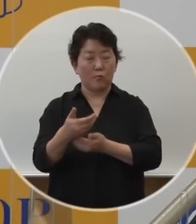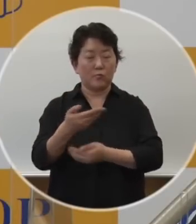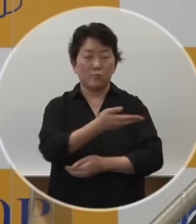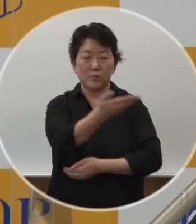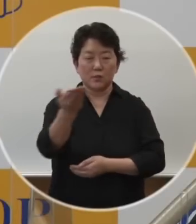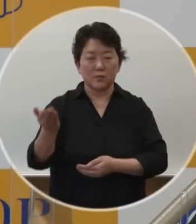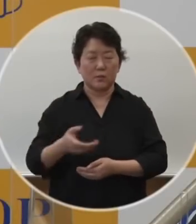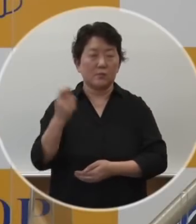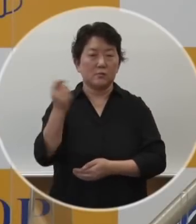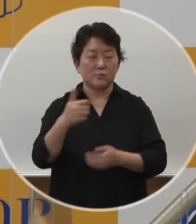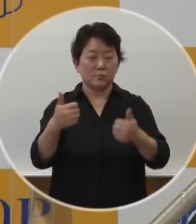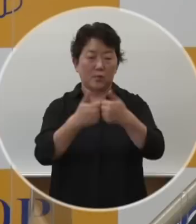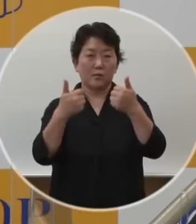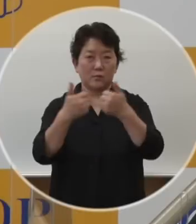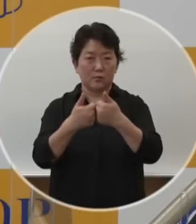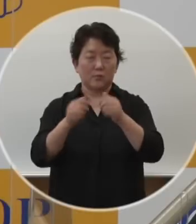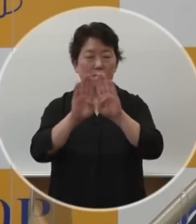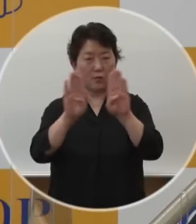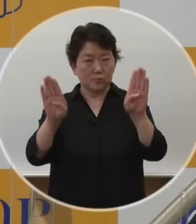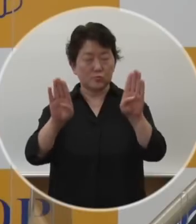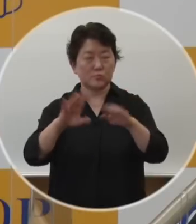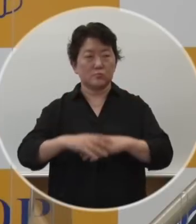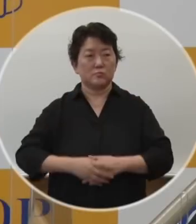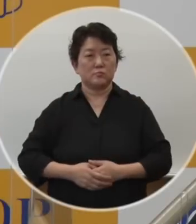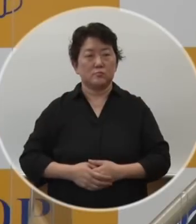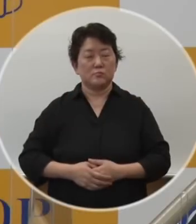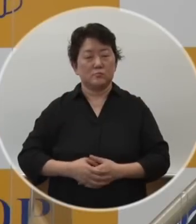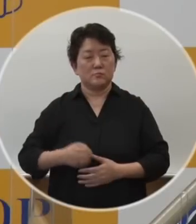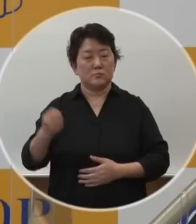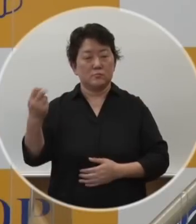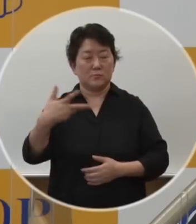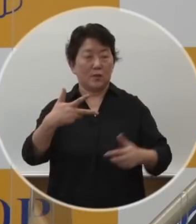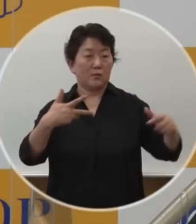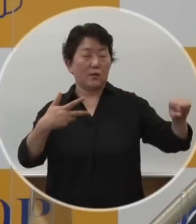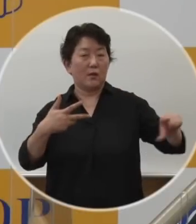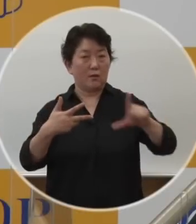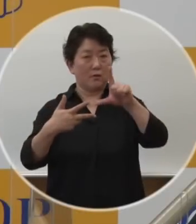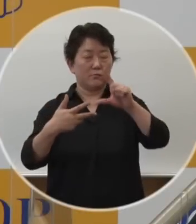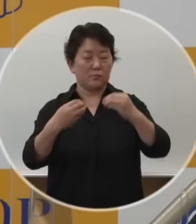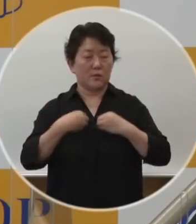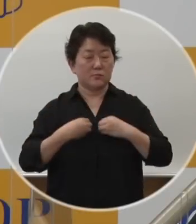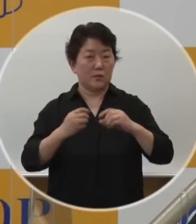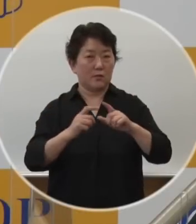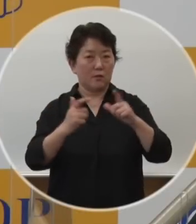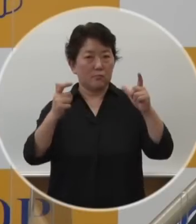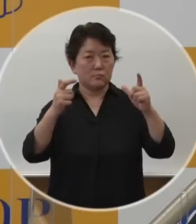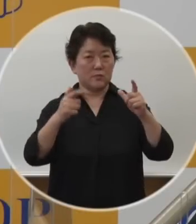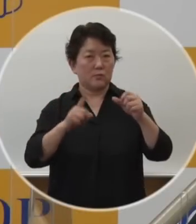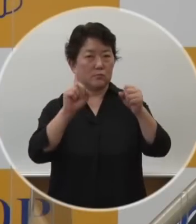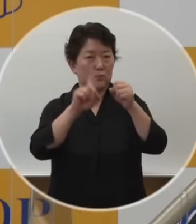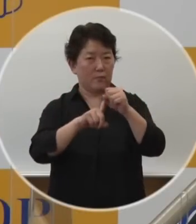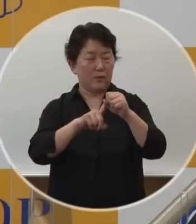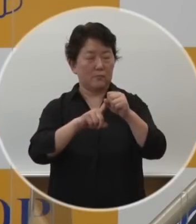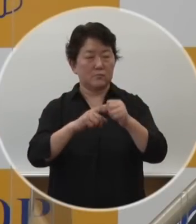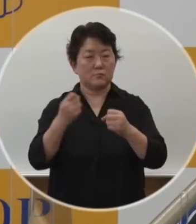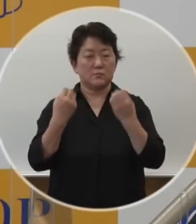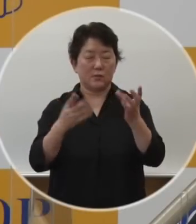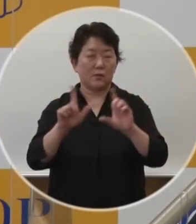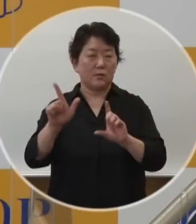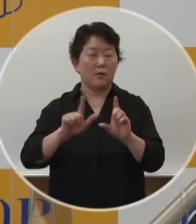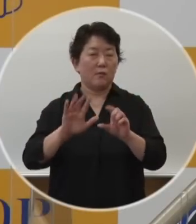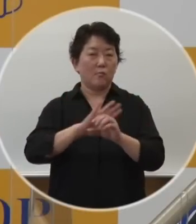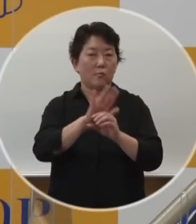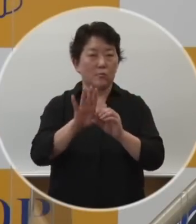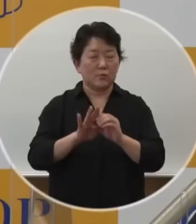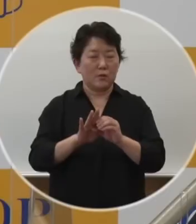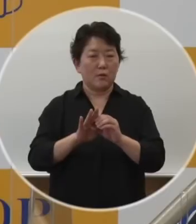皆さんが緊急会議を開き、第7波の感染拡大への備えのため、新型コロナ